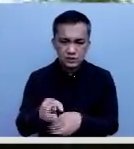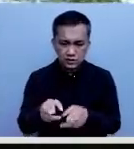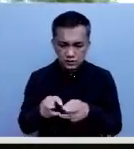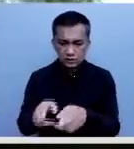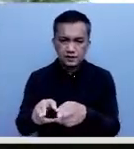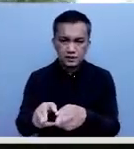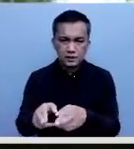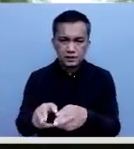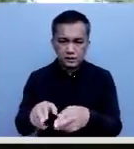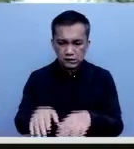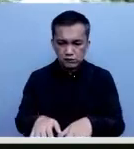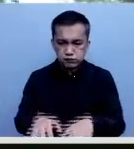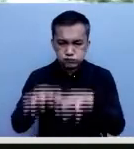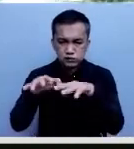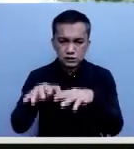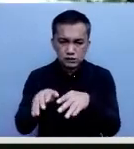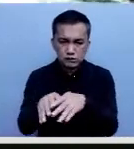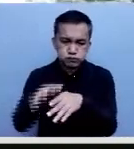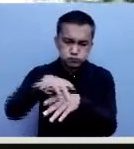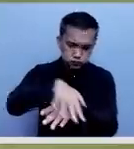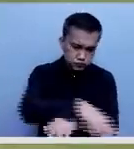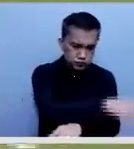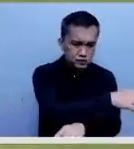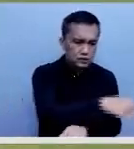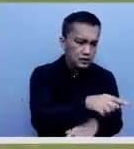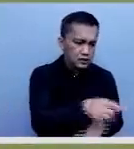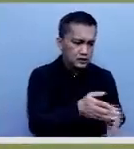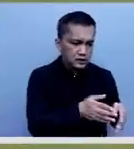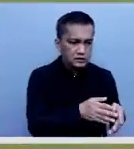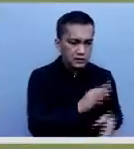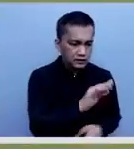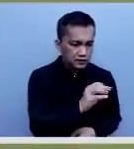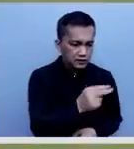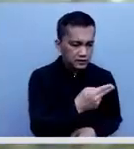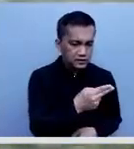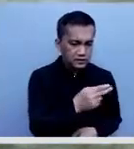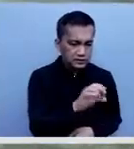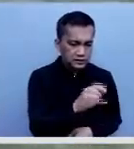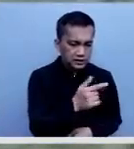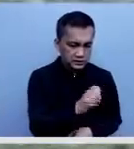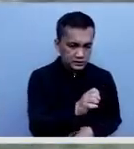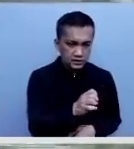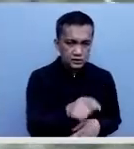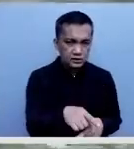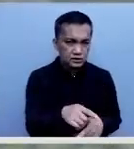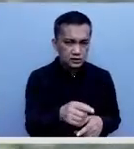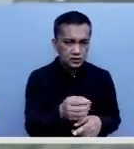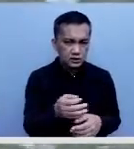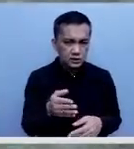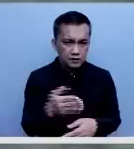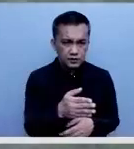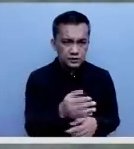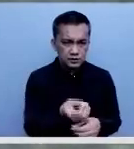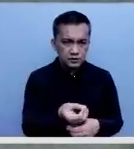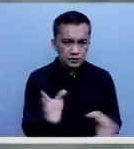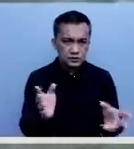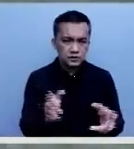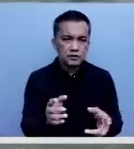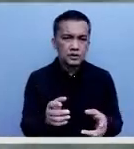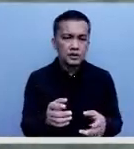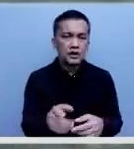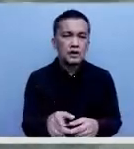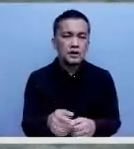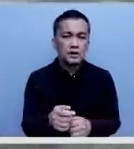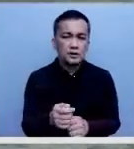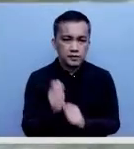naman dumiretsyong rumaragas ang tubig sa kanilang fish farm. Ang mga isdang ito pa naman ang ipinamimigay ng libre sa mga mangingisda. Wala po ba kayo